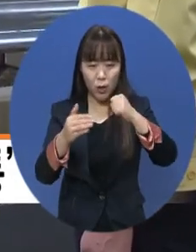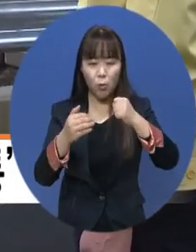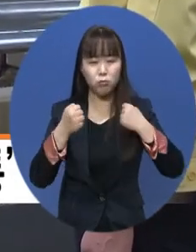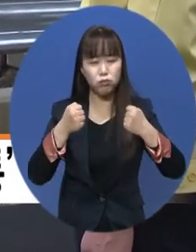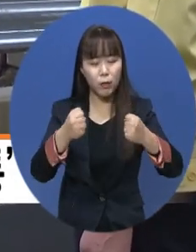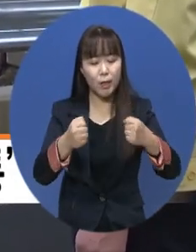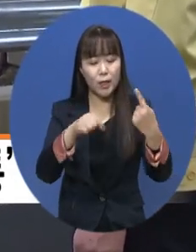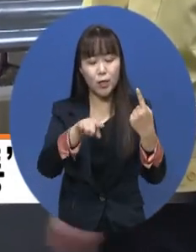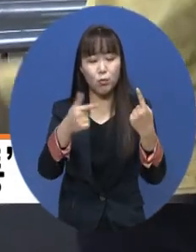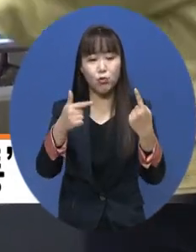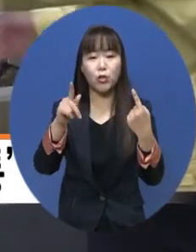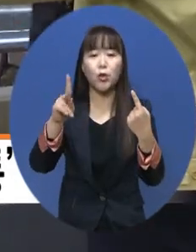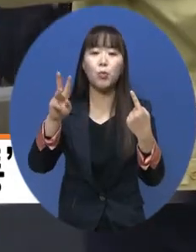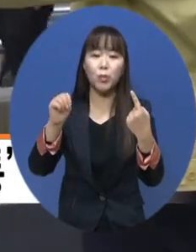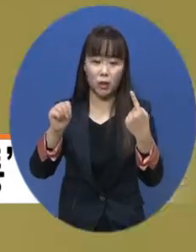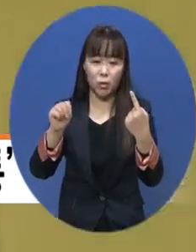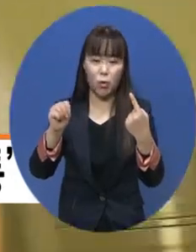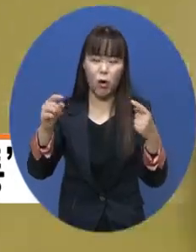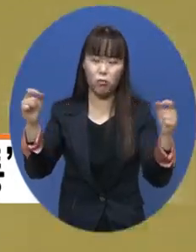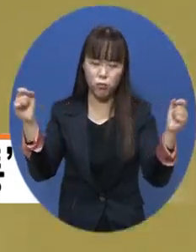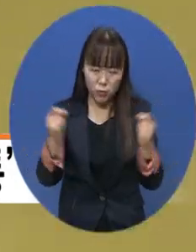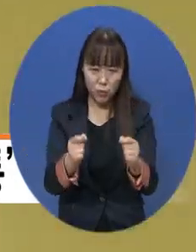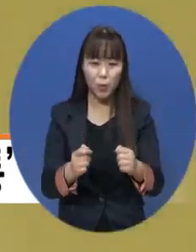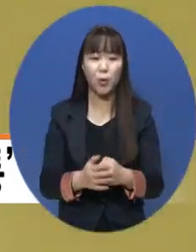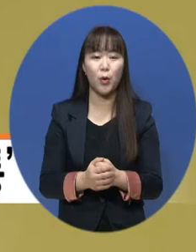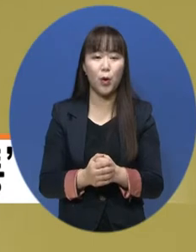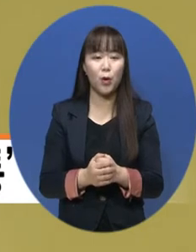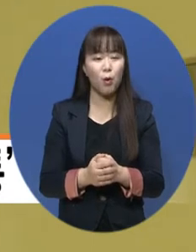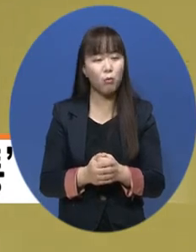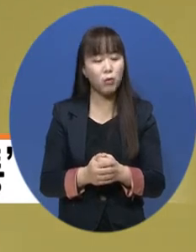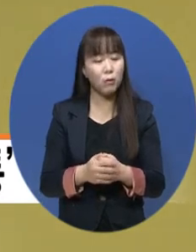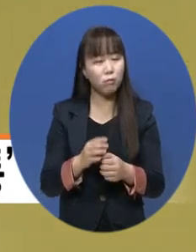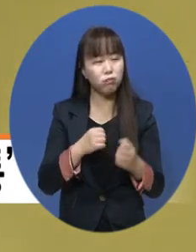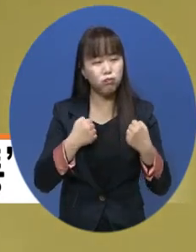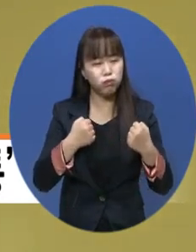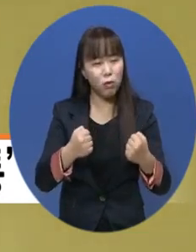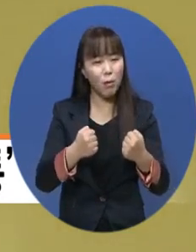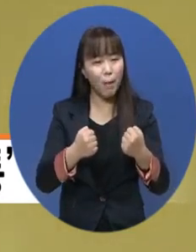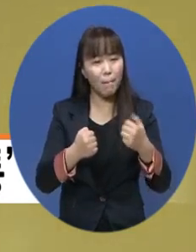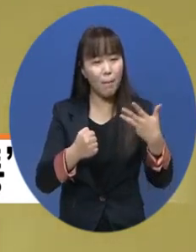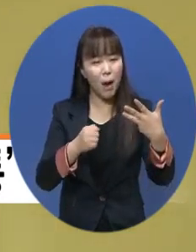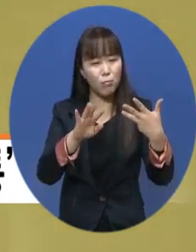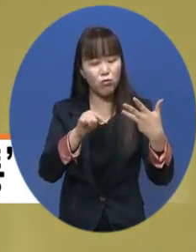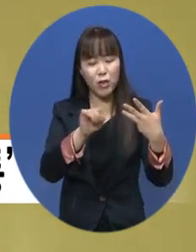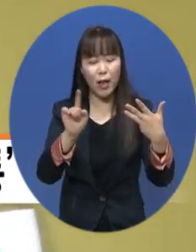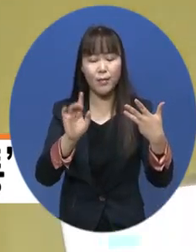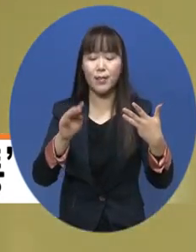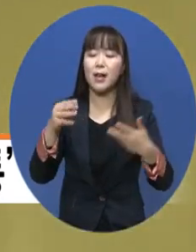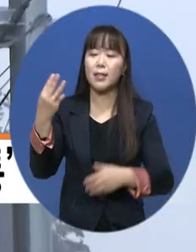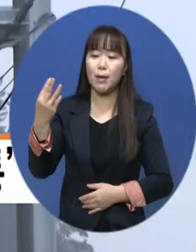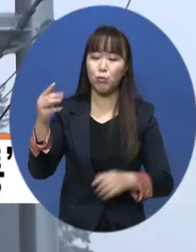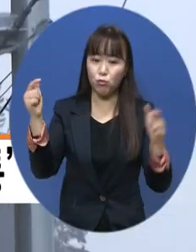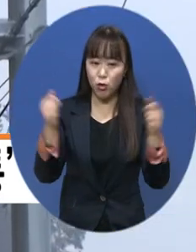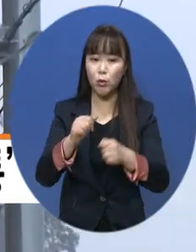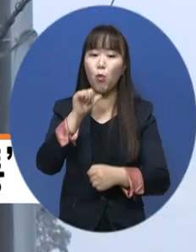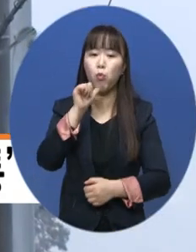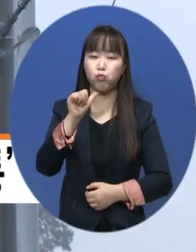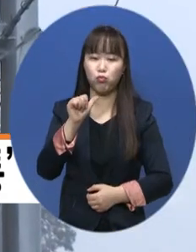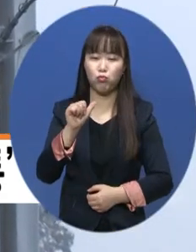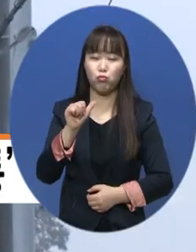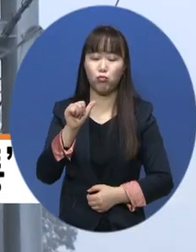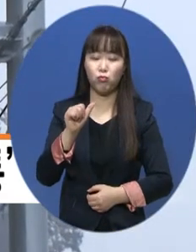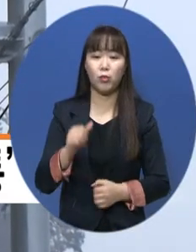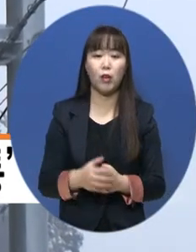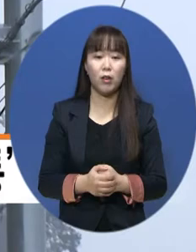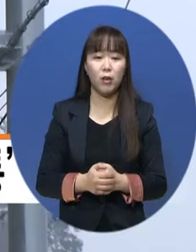약 1.6km가 단축됐으며 통행시간은 8분에서 3분으로 5분이 줄어들었습니다. 해당